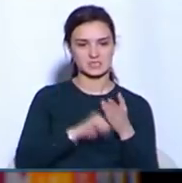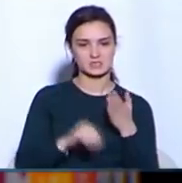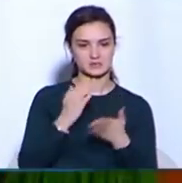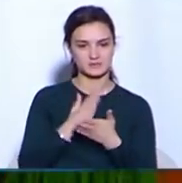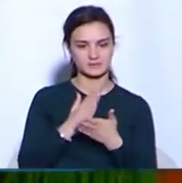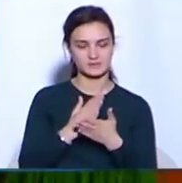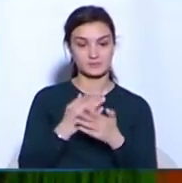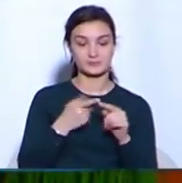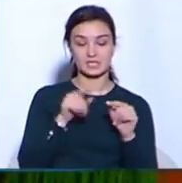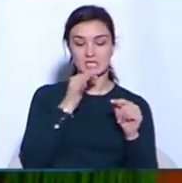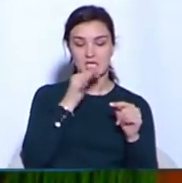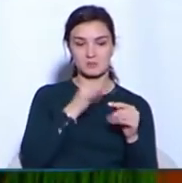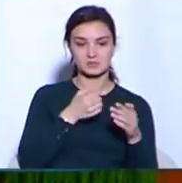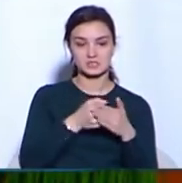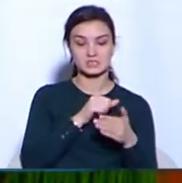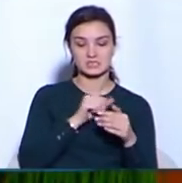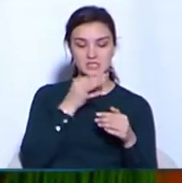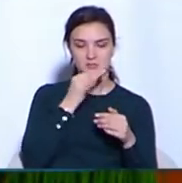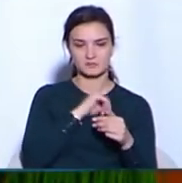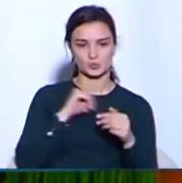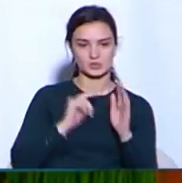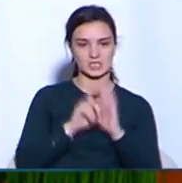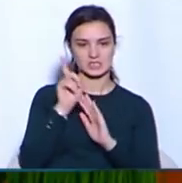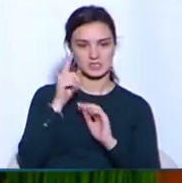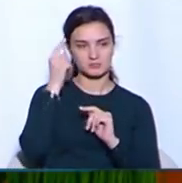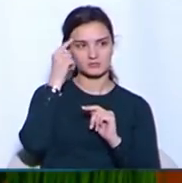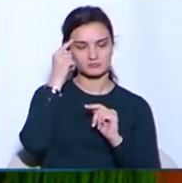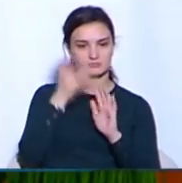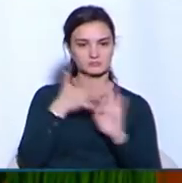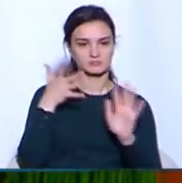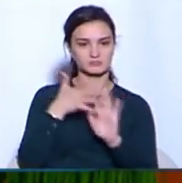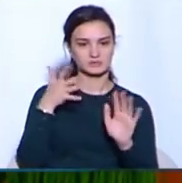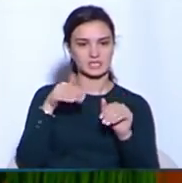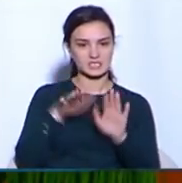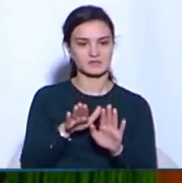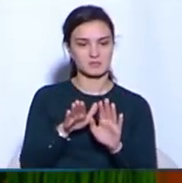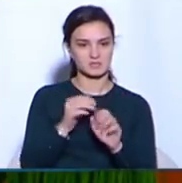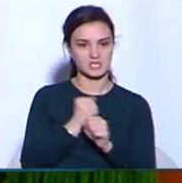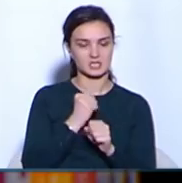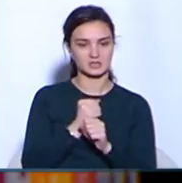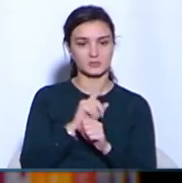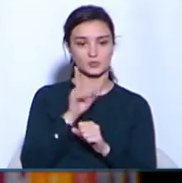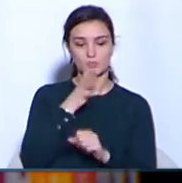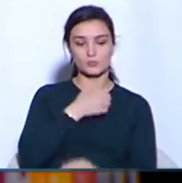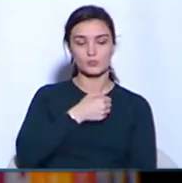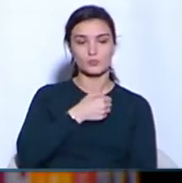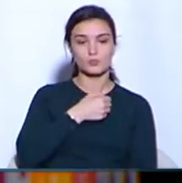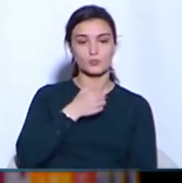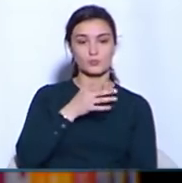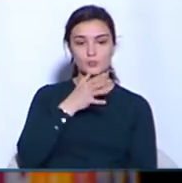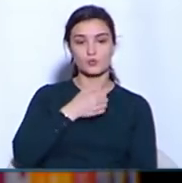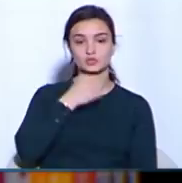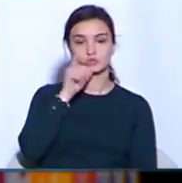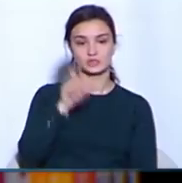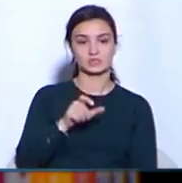დამოკიდებული. იქამდე სანამ ისინი თვითონ დაიწყებენ უკვე დასკვნების გაკეთებას და როდესა უკვე მივლენ იქამდე, რომ პირიქით მოზრდილის აზრი შეიძლება საერთოდ